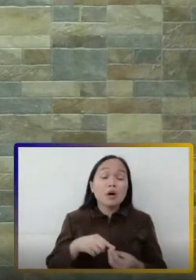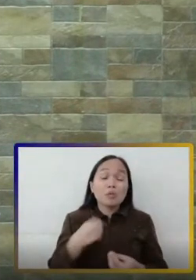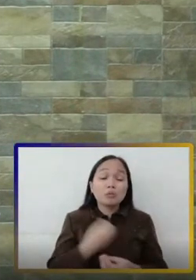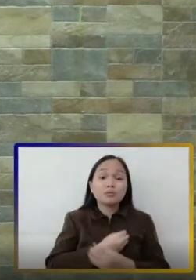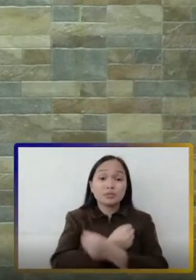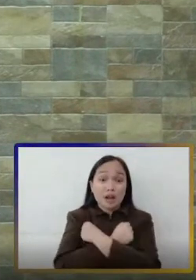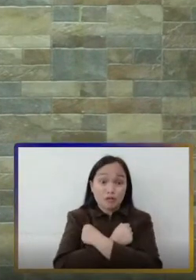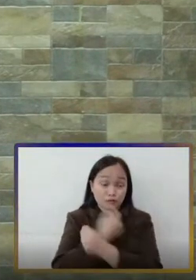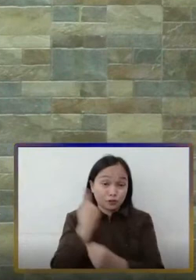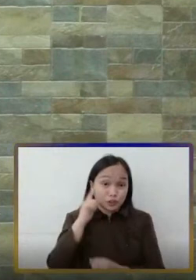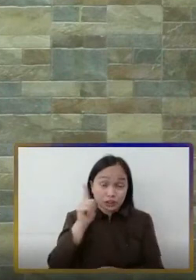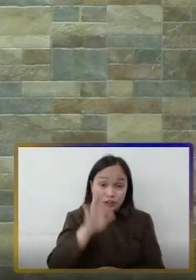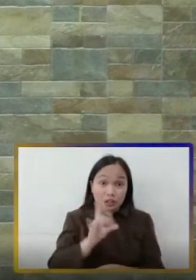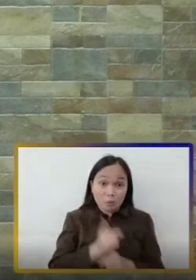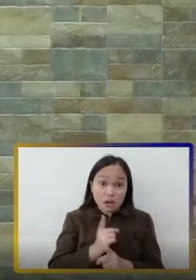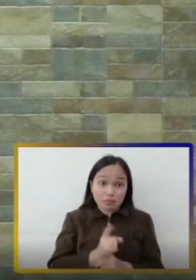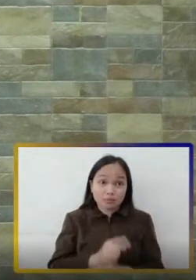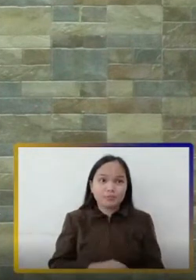Diyos?